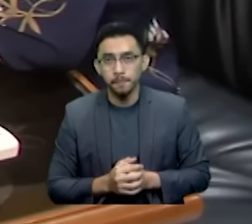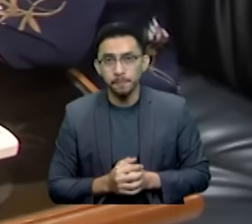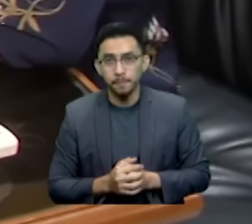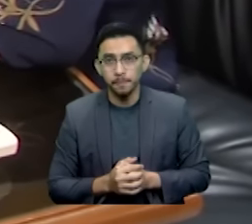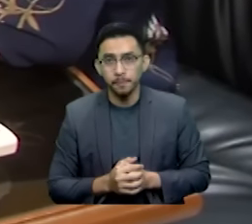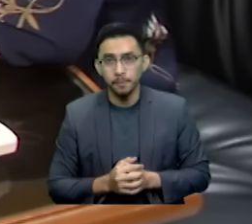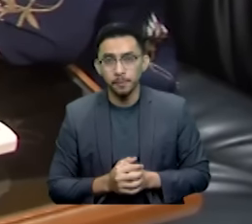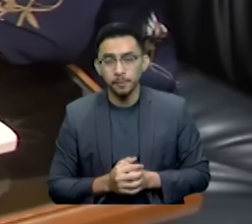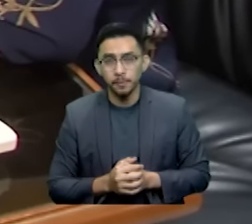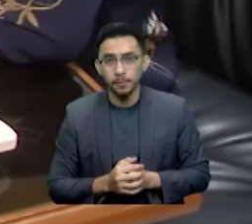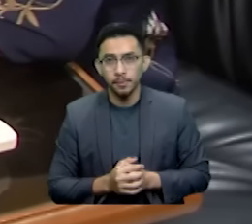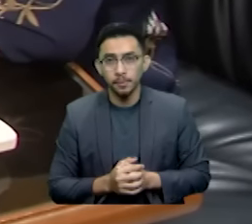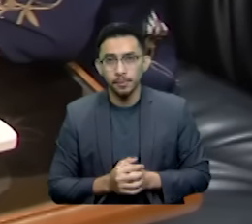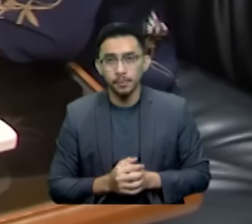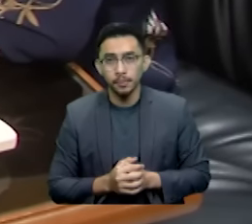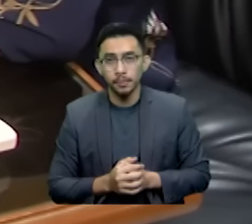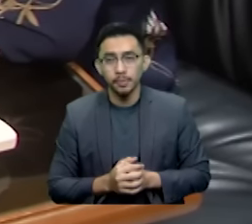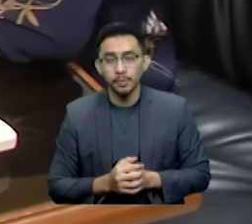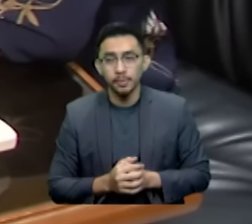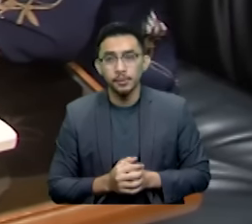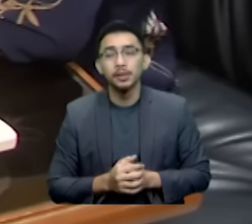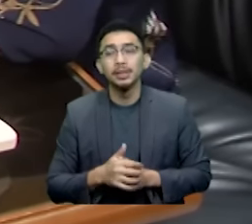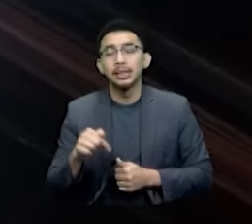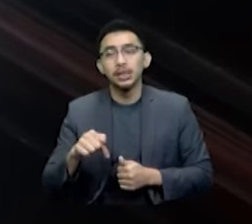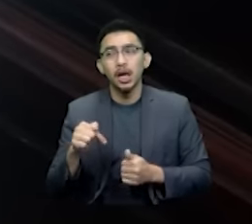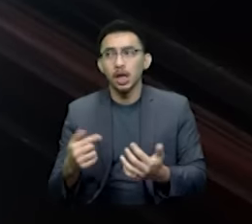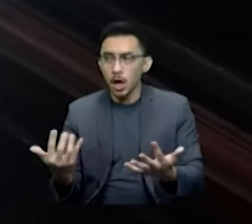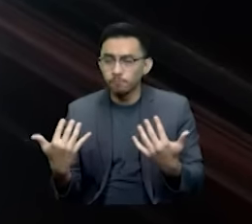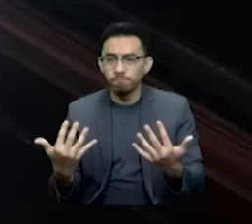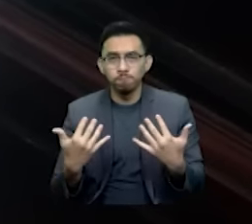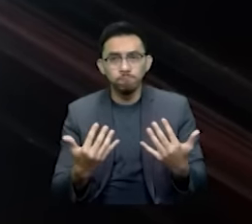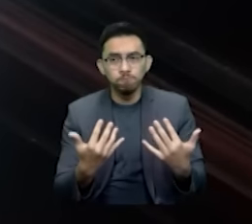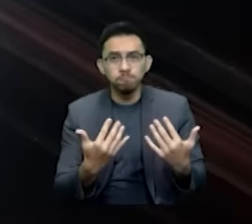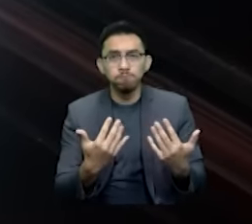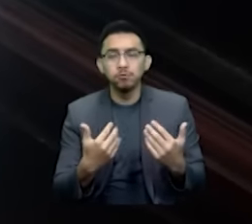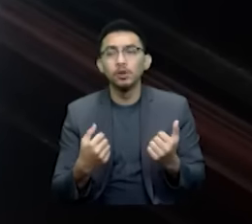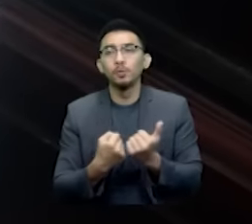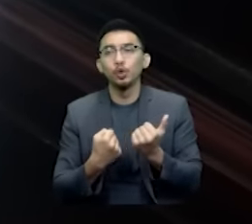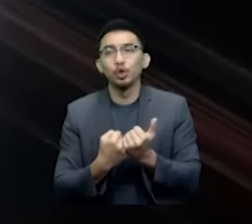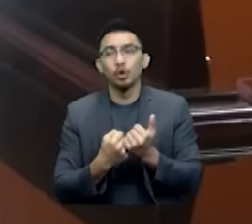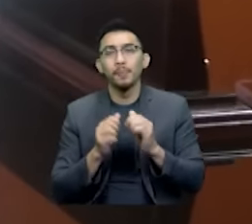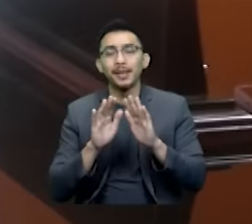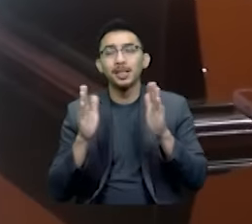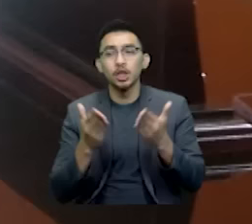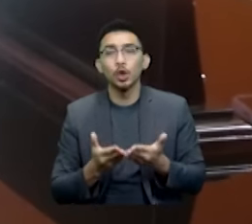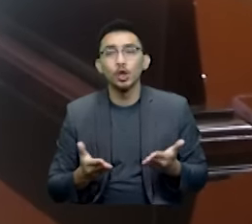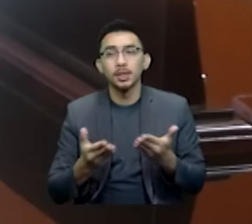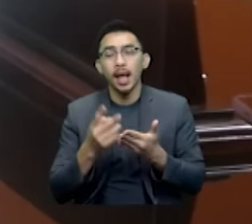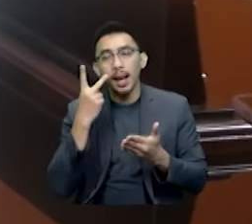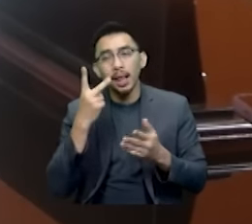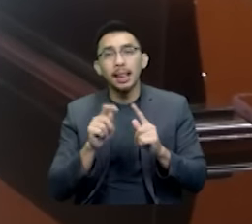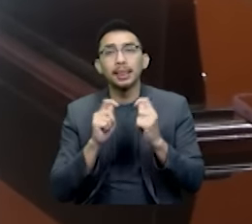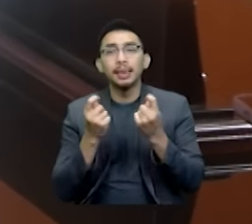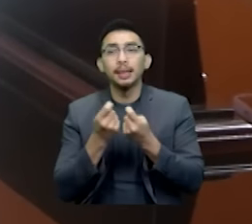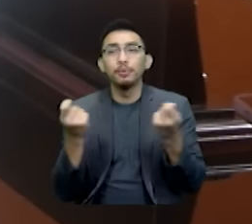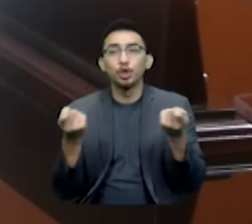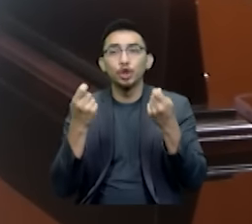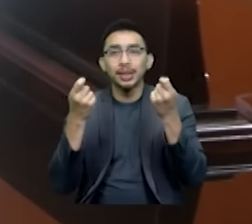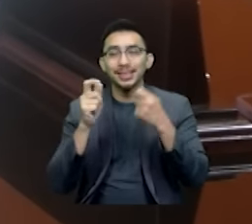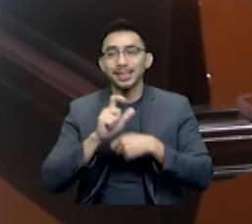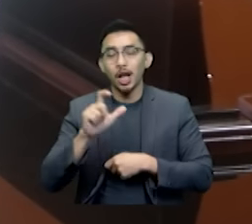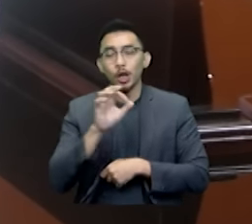Sementara untuk meraup dukungan, selain menjaring massa melalui media sosial, Gun-Gun menilai tim sukses masing-masing cawapres juga harus memperkuat